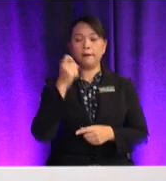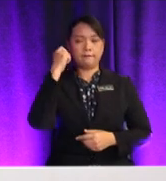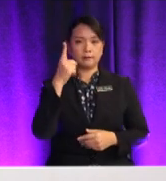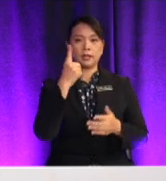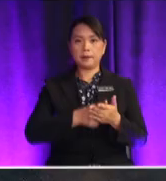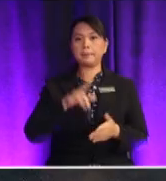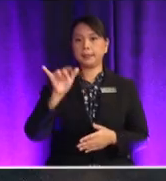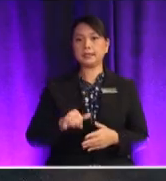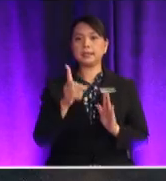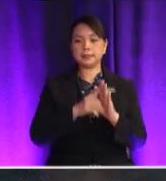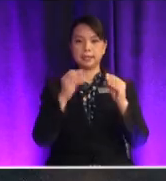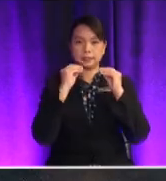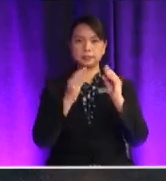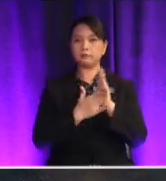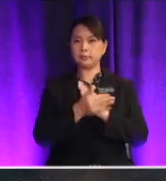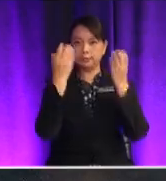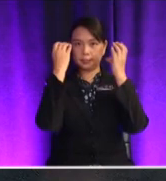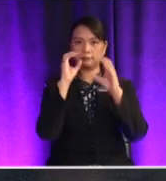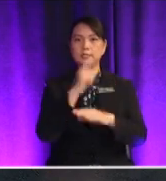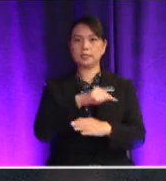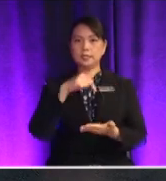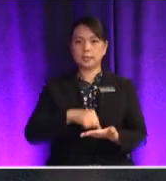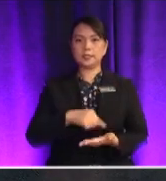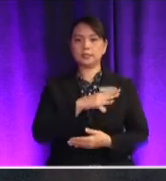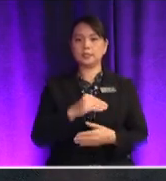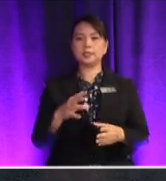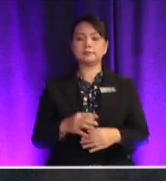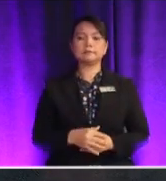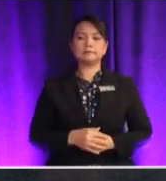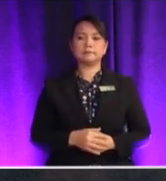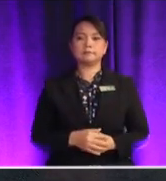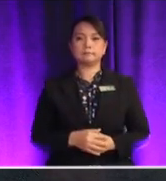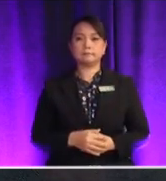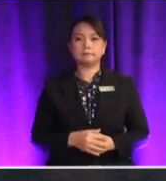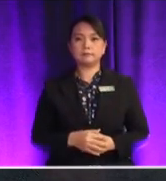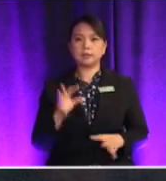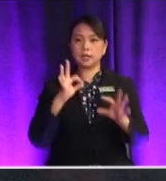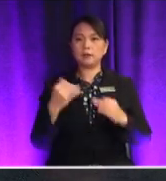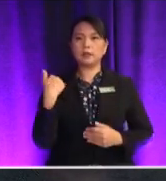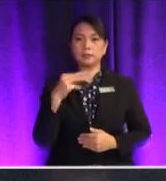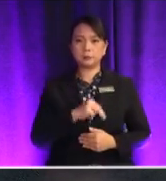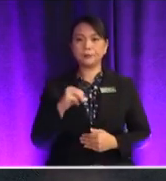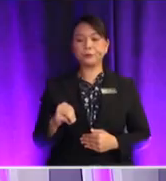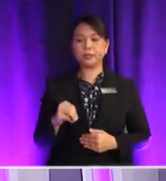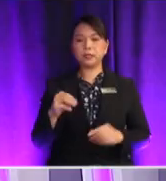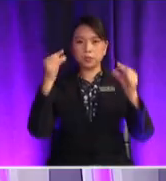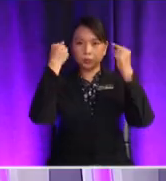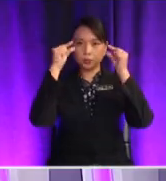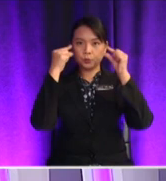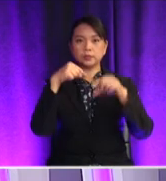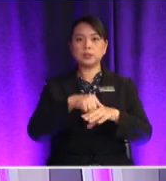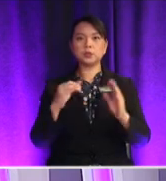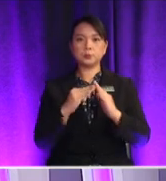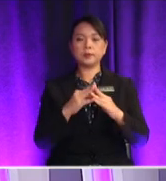oleh guru kita, insyaAllah kita dapat memberikan jawapan dan keputusan yang terbaik. Cikgu, kalau ada murid-murid dan juga guru-guru di rumah nak